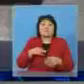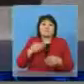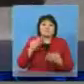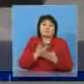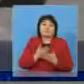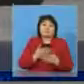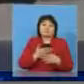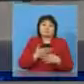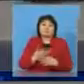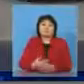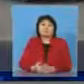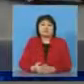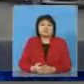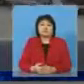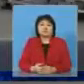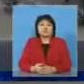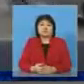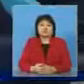жұмылдырылған.